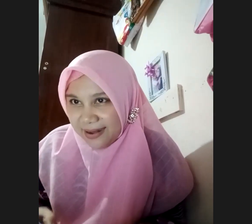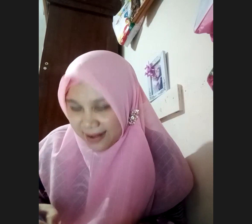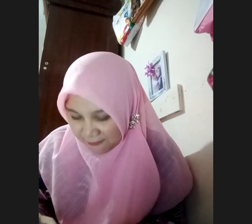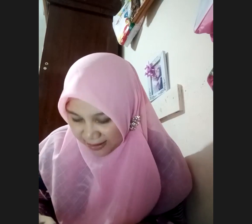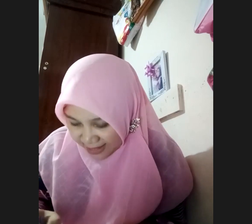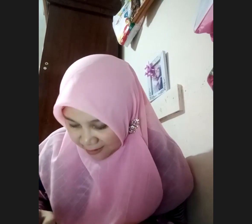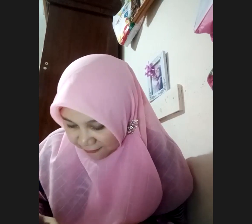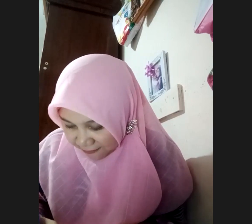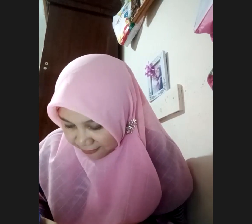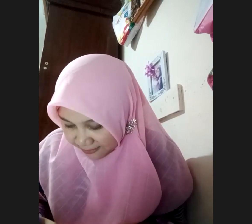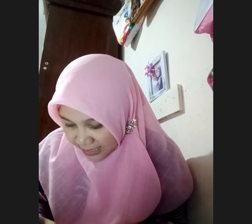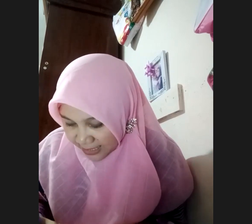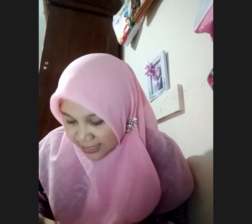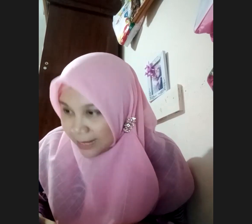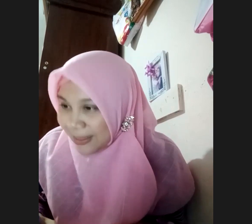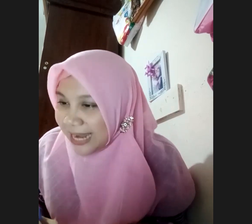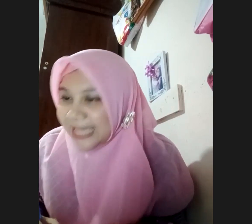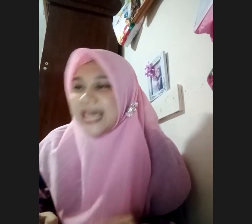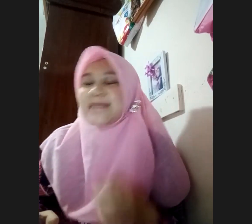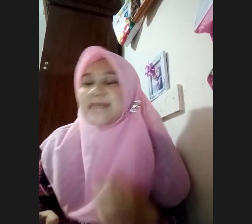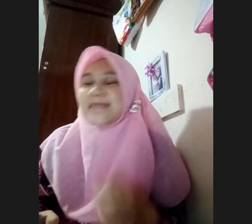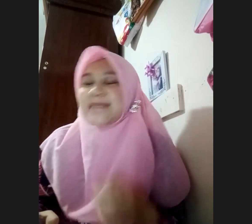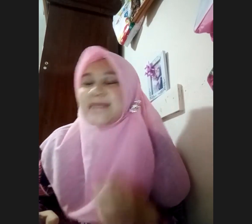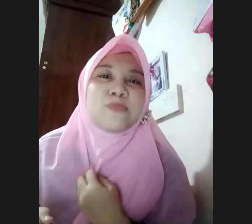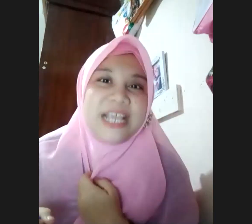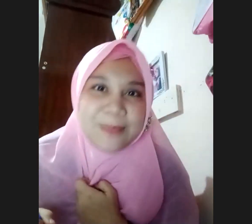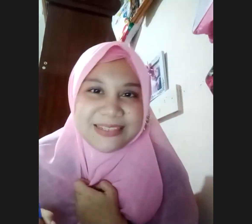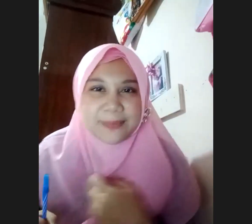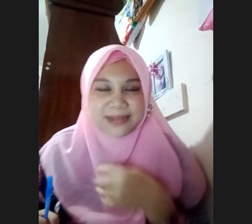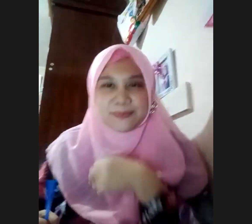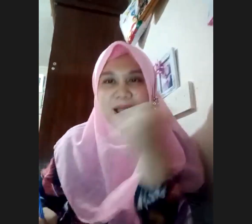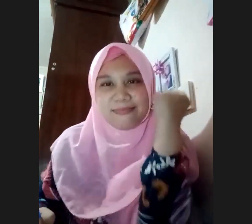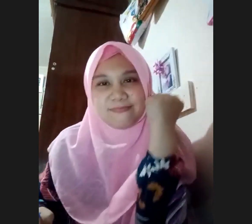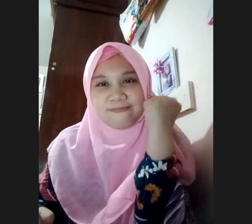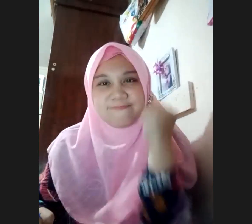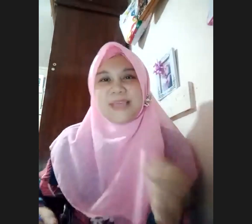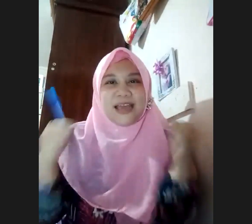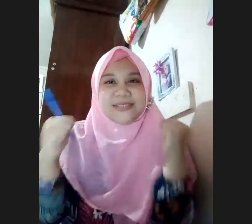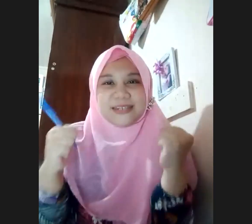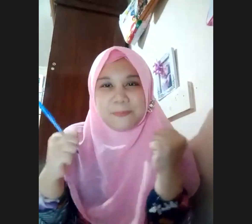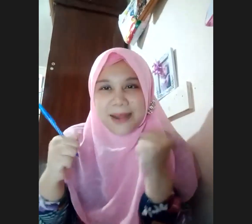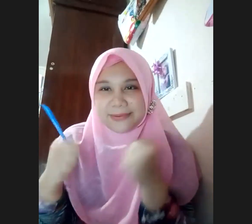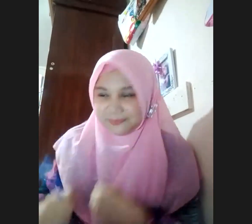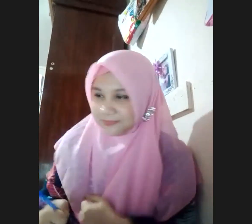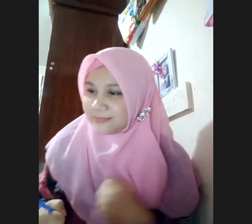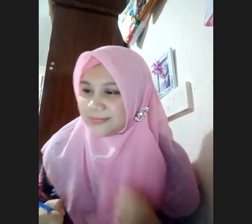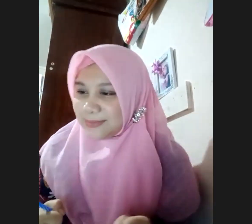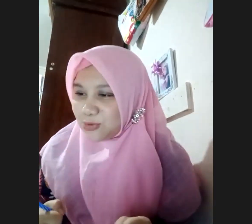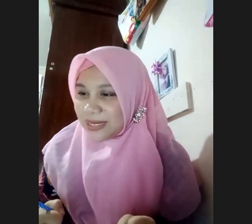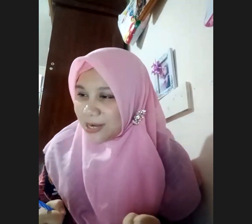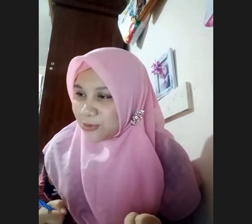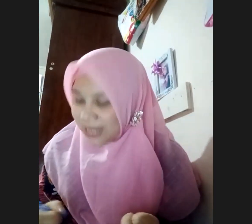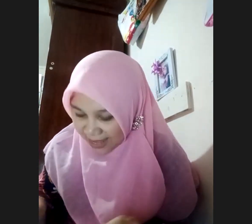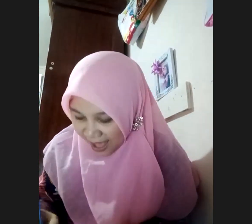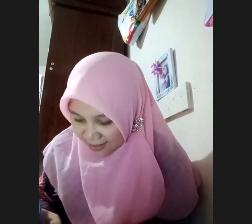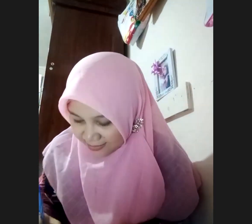penanganan efektif? Sama terakhir dari Bu Bidan Puskesmas kita biar semangat ya, garis terdepan. Bu